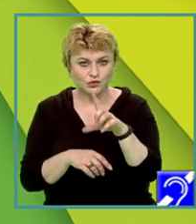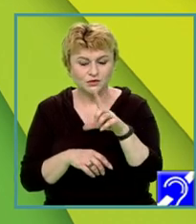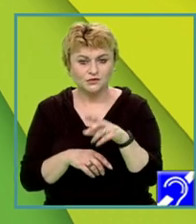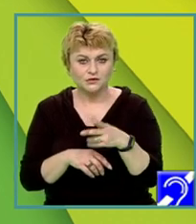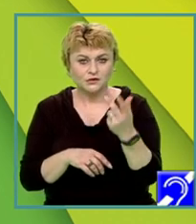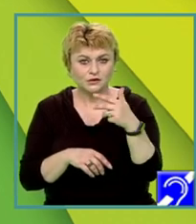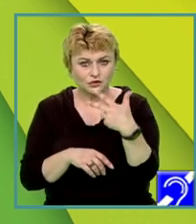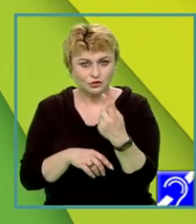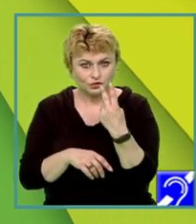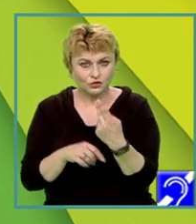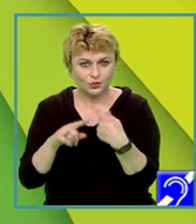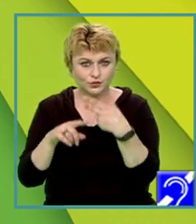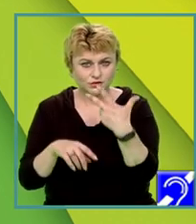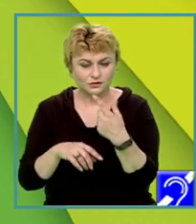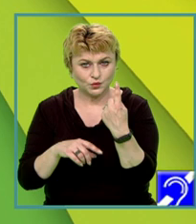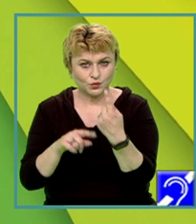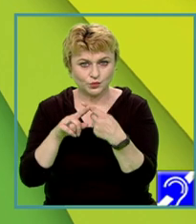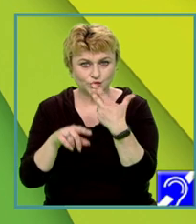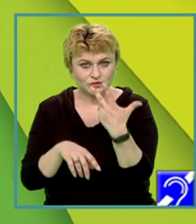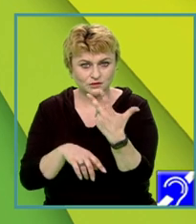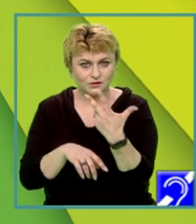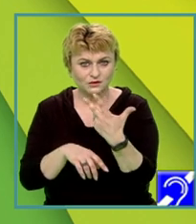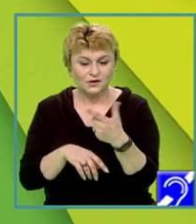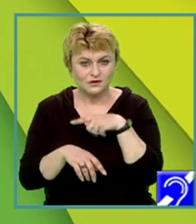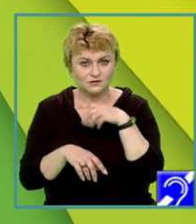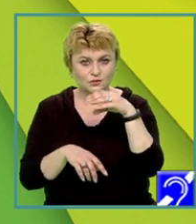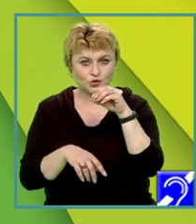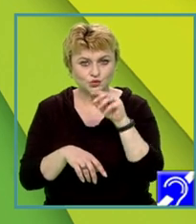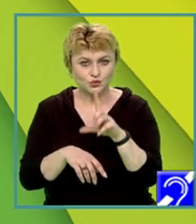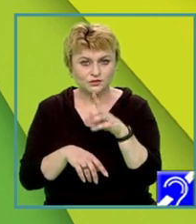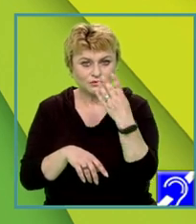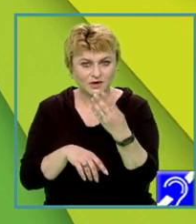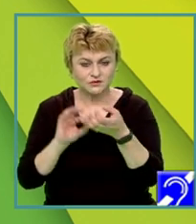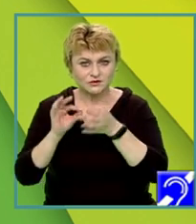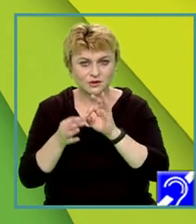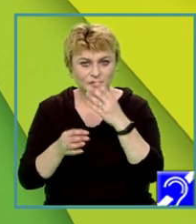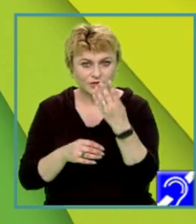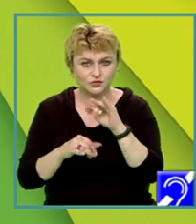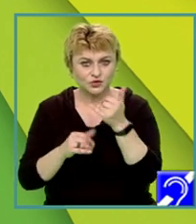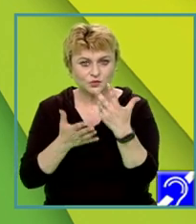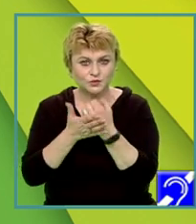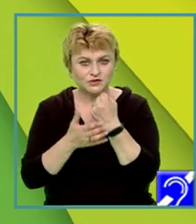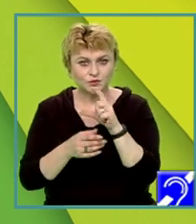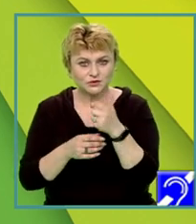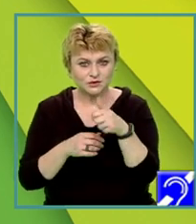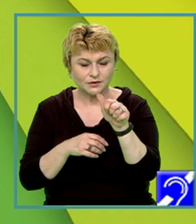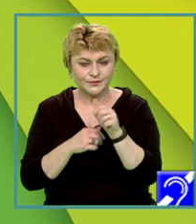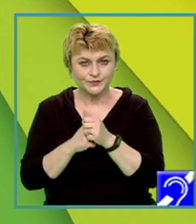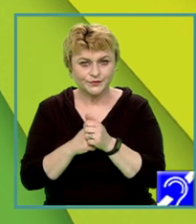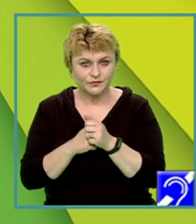trei Modul de 1 plus 3 este modul de patru adică patru am obținut că